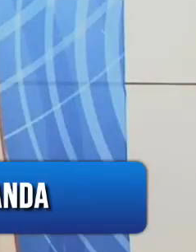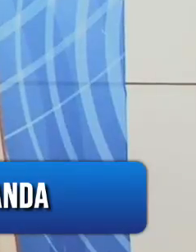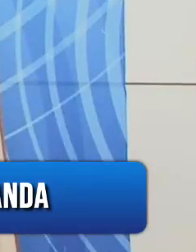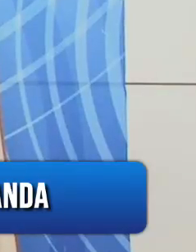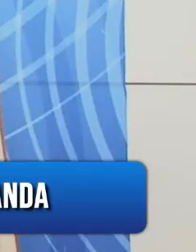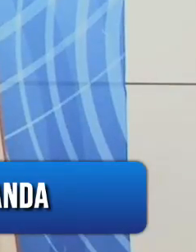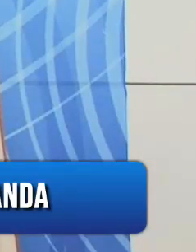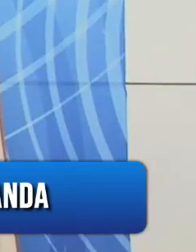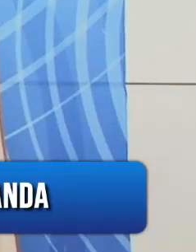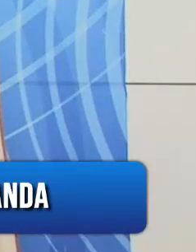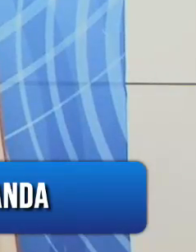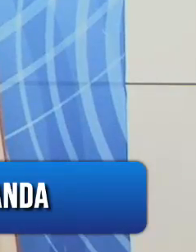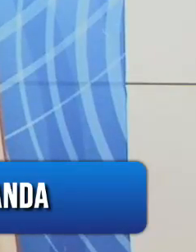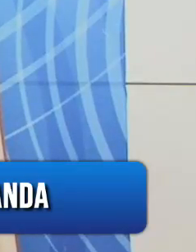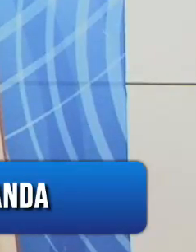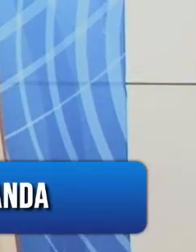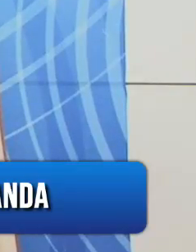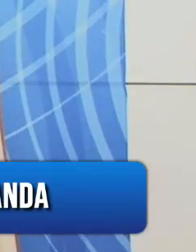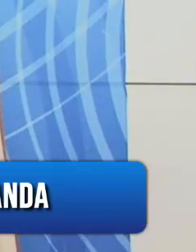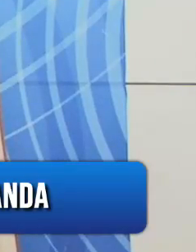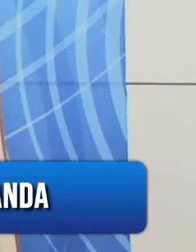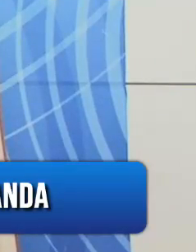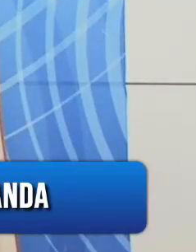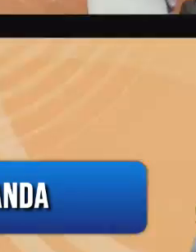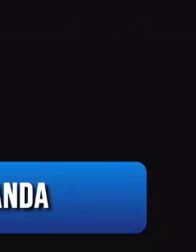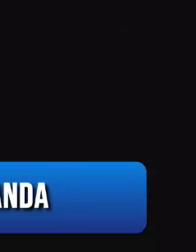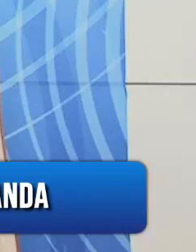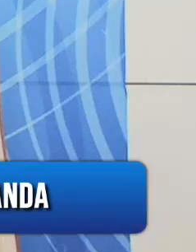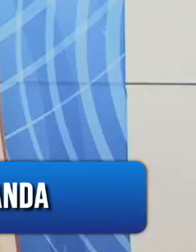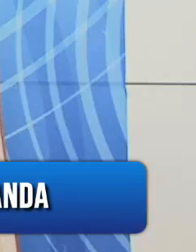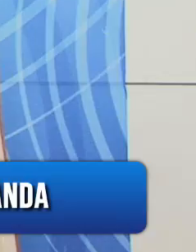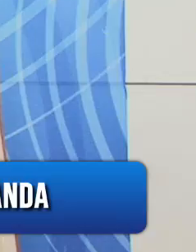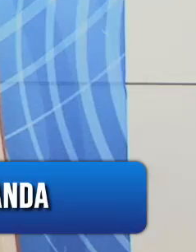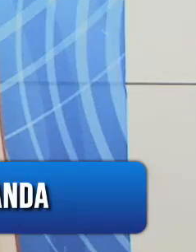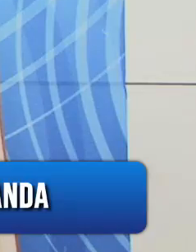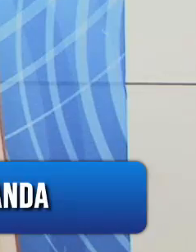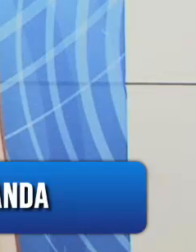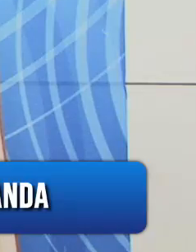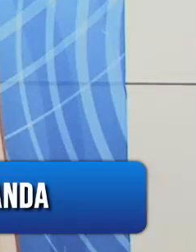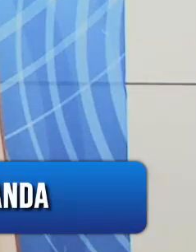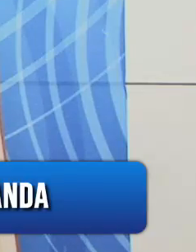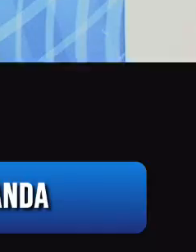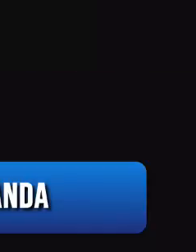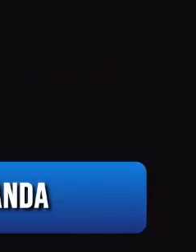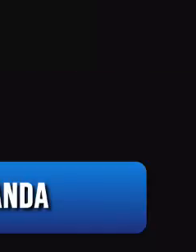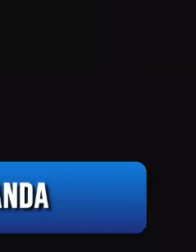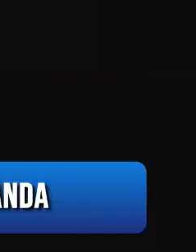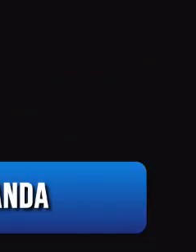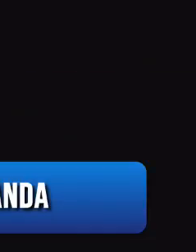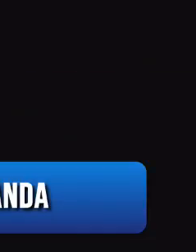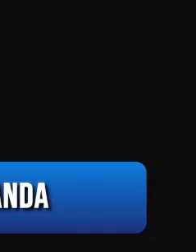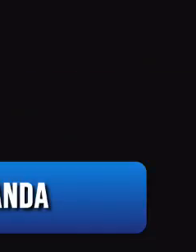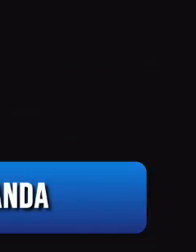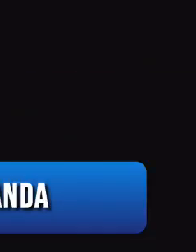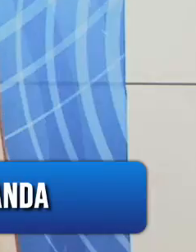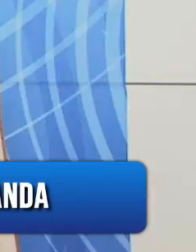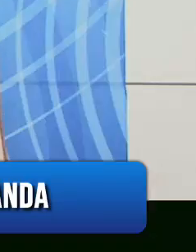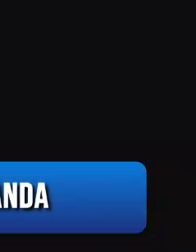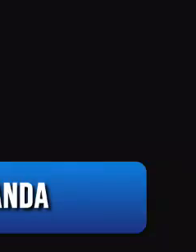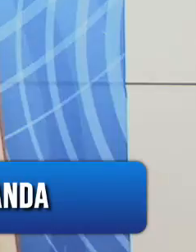bitatworoheye nk'igihugu twifuje kubikora muri ubu buryo kugira ngo byibuze twirinde icyorezo cya COVID yego